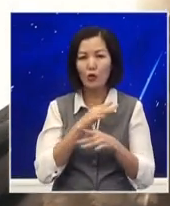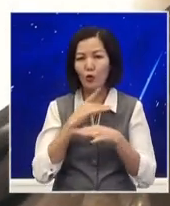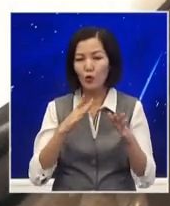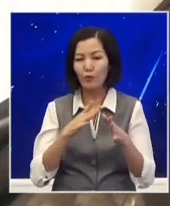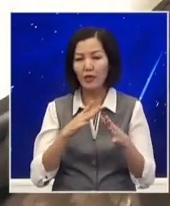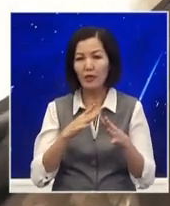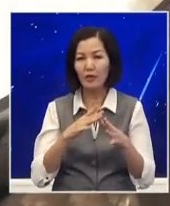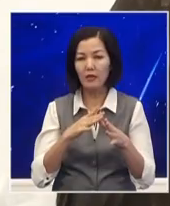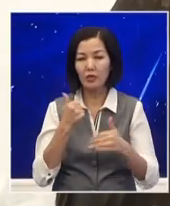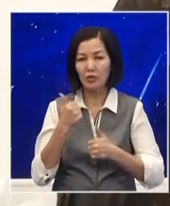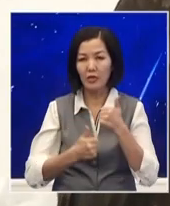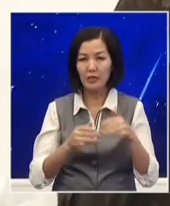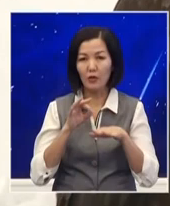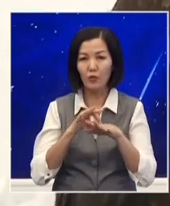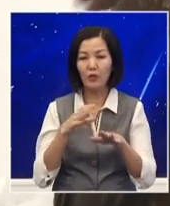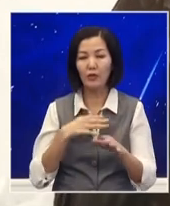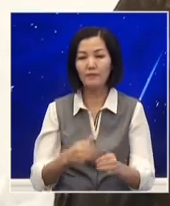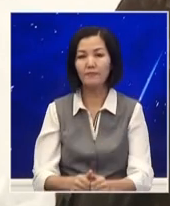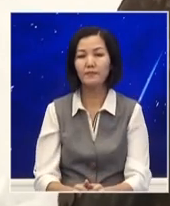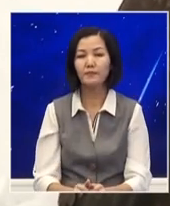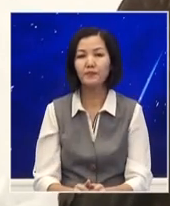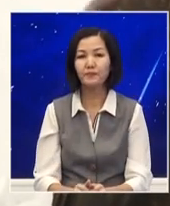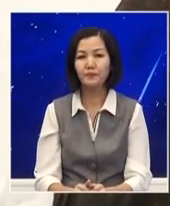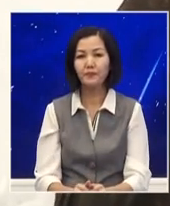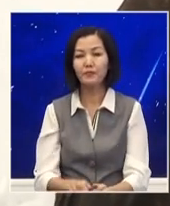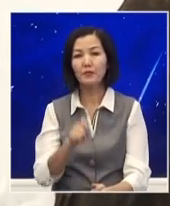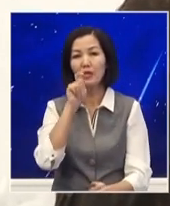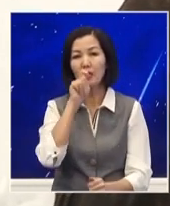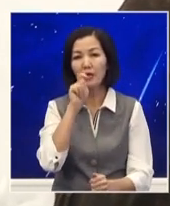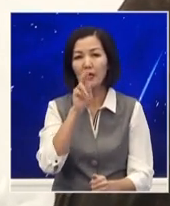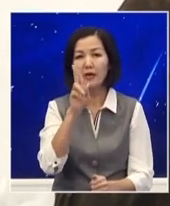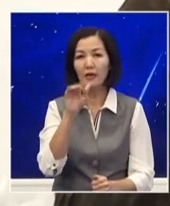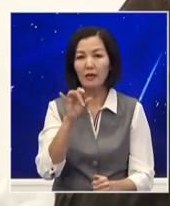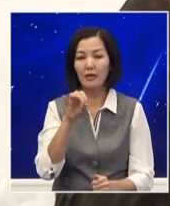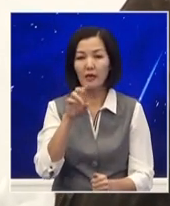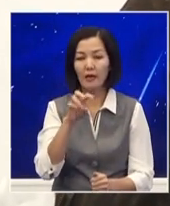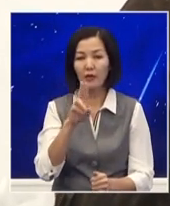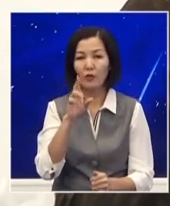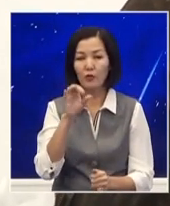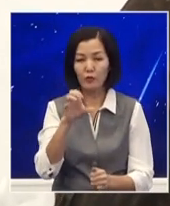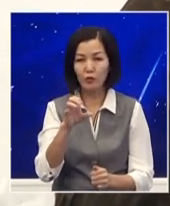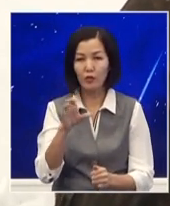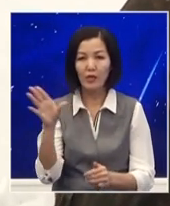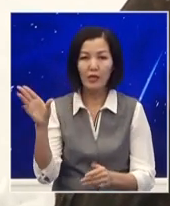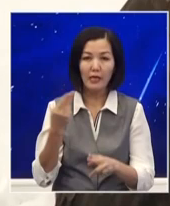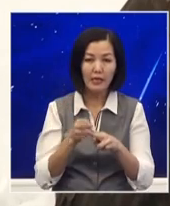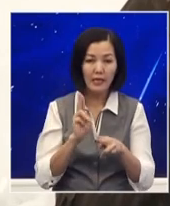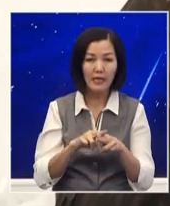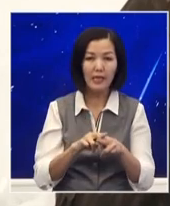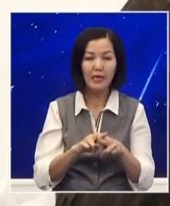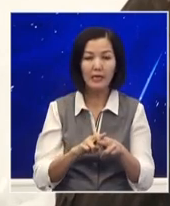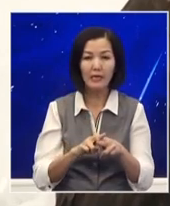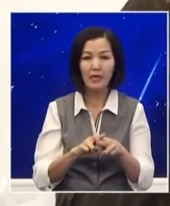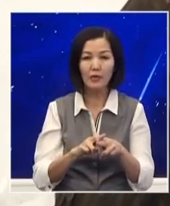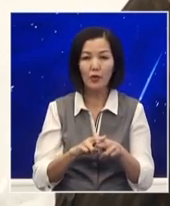қалыс қалмапты. Қанаттының төресі қыран деген құс еді. Бабына келген түлектің тұла бойы күшеді. Қан